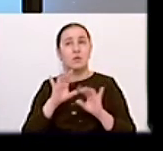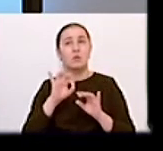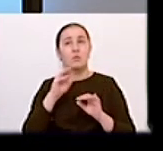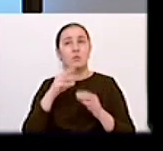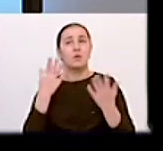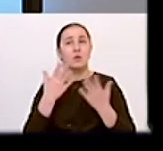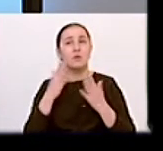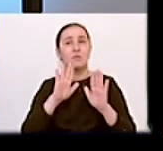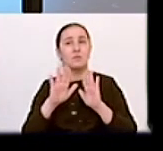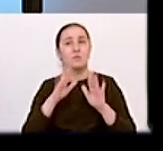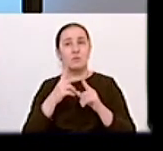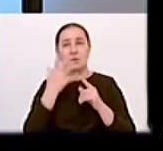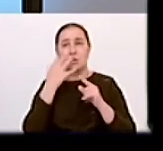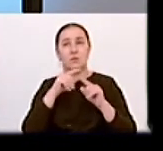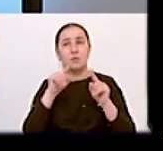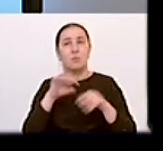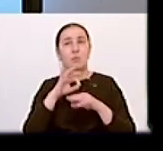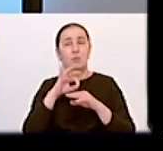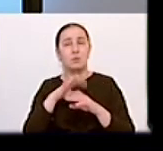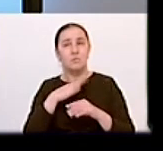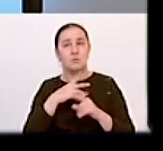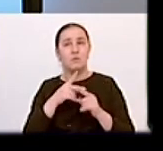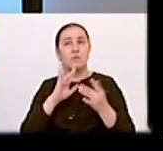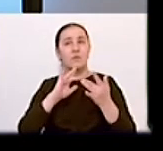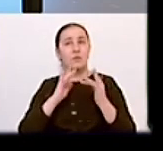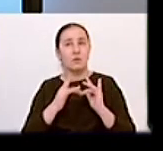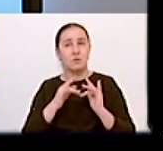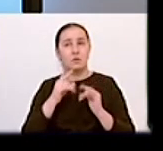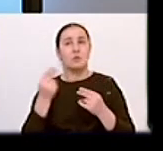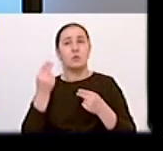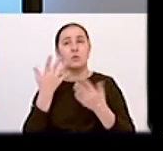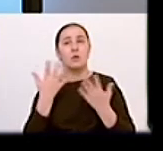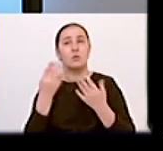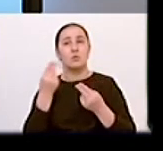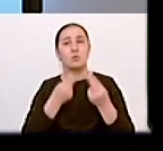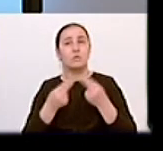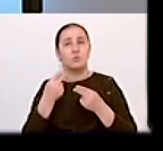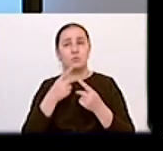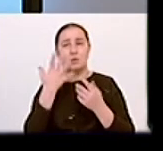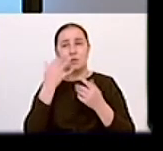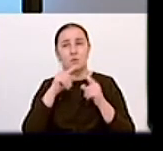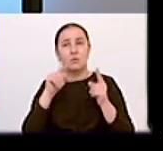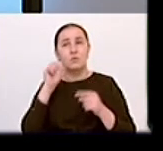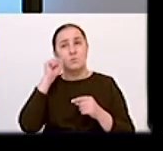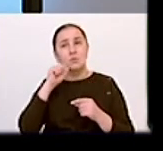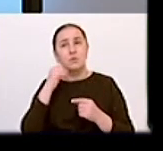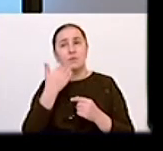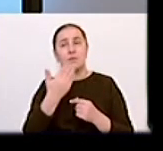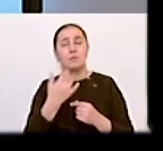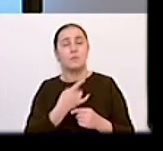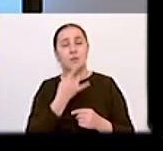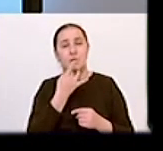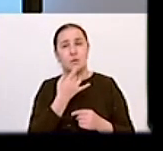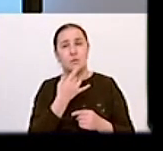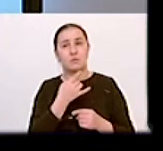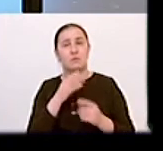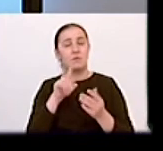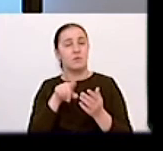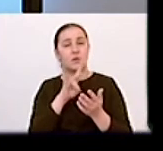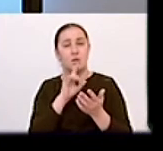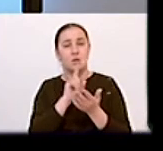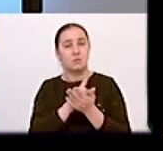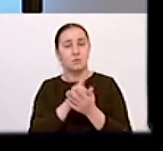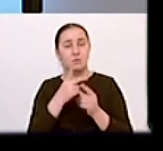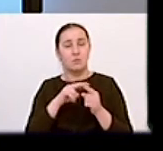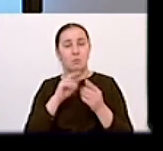какие выставки картин вы посещали, может быть, в интернете. Какие картины художников Узбекистана вам нравятся. Вы обязательно